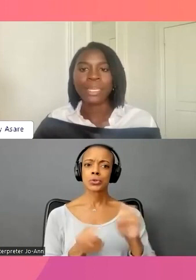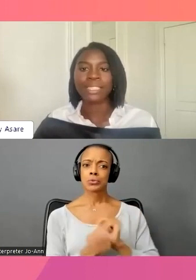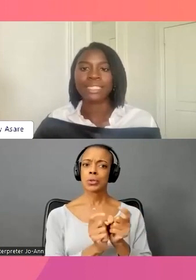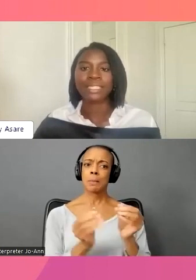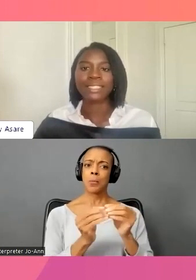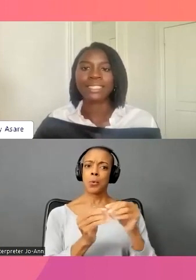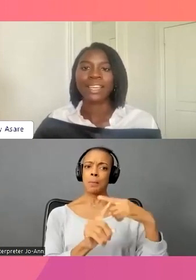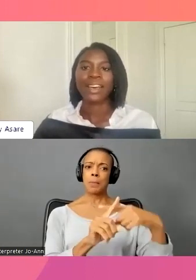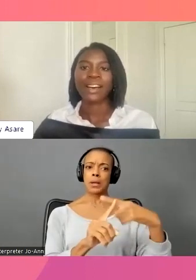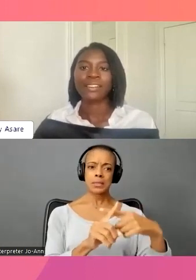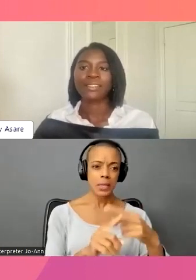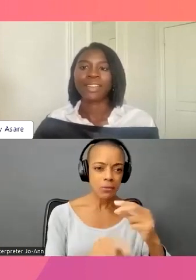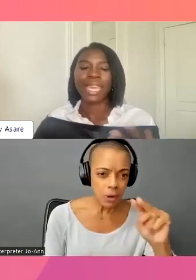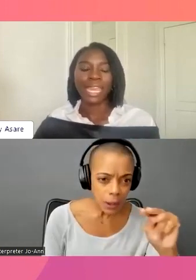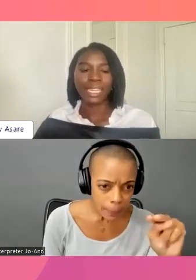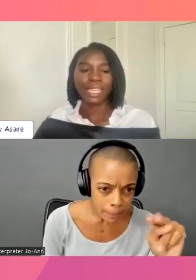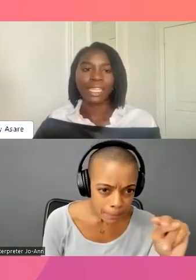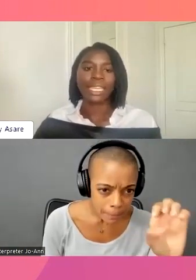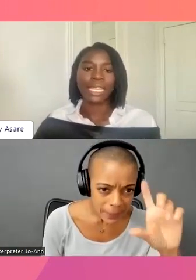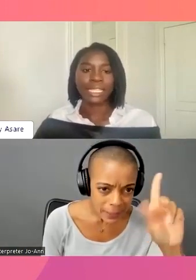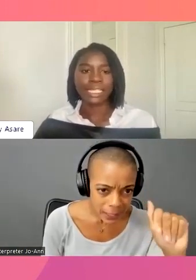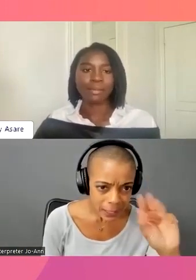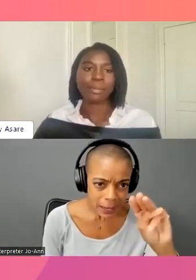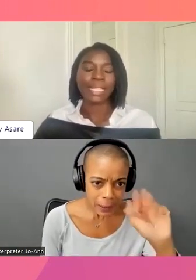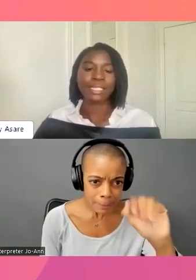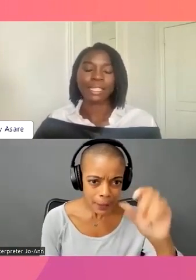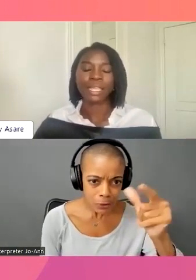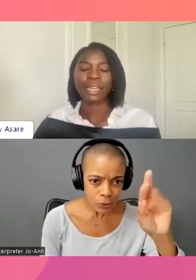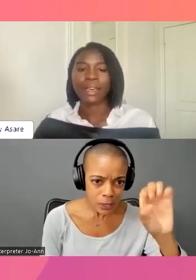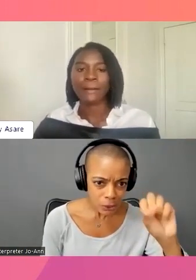On peut utiliser le langage d'une manière plus positive.